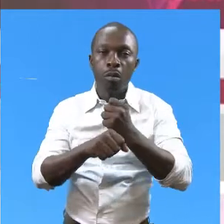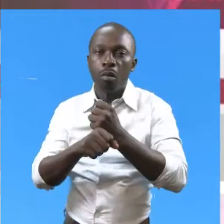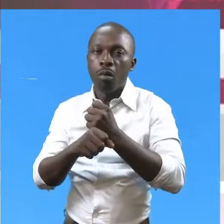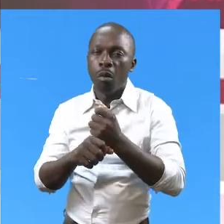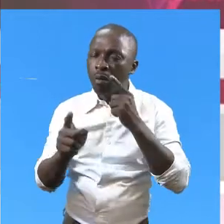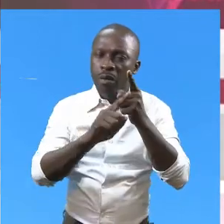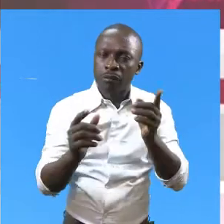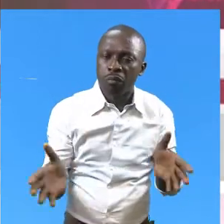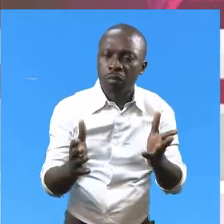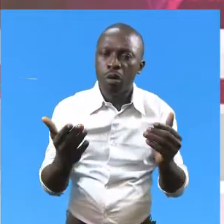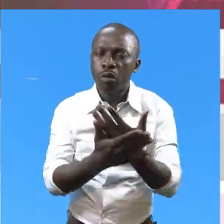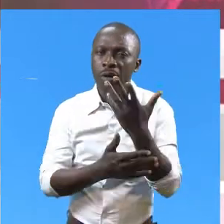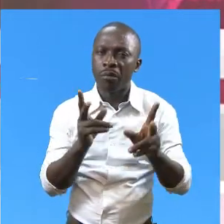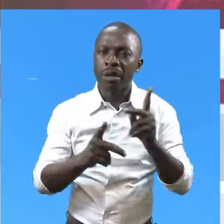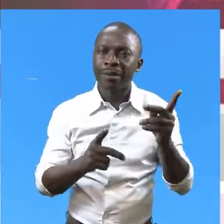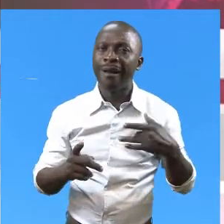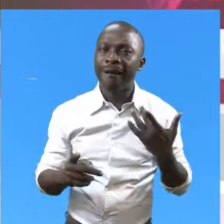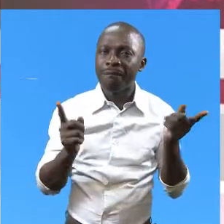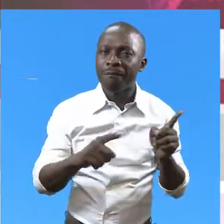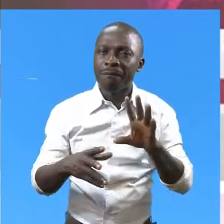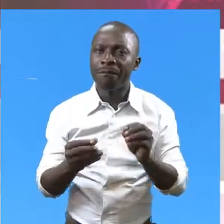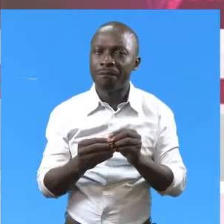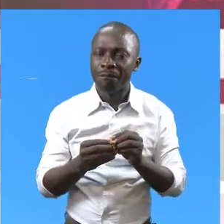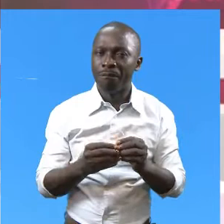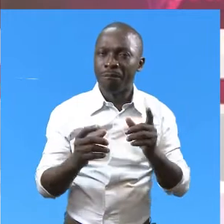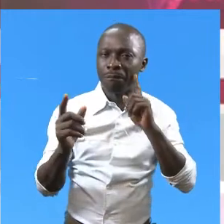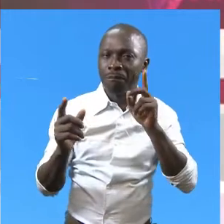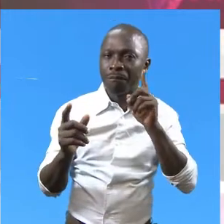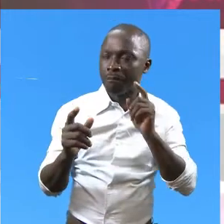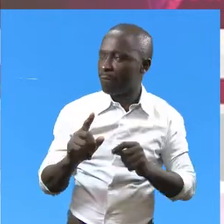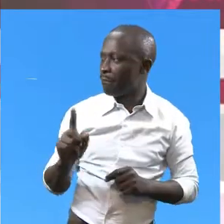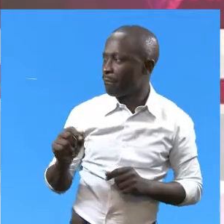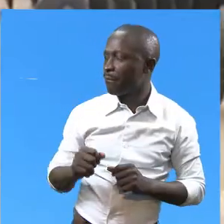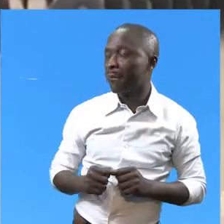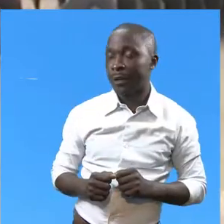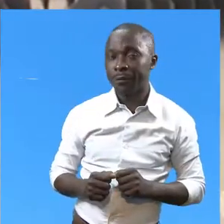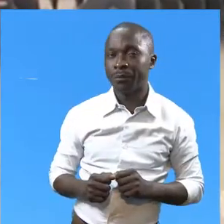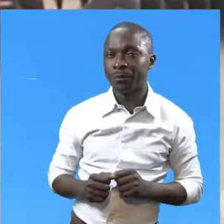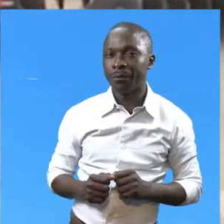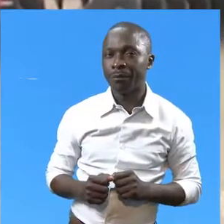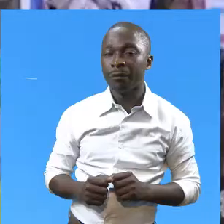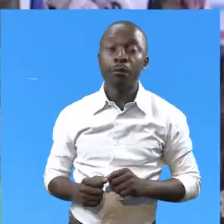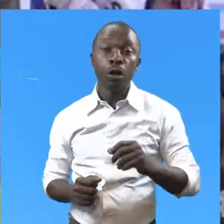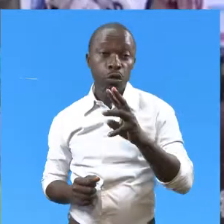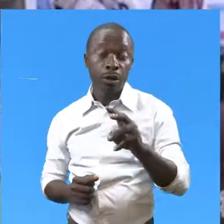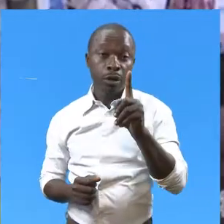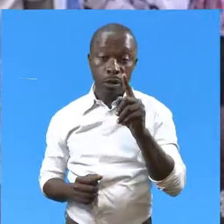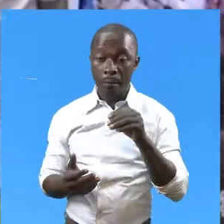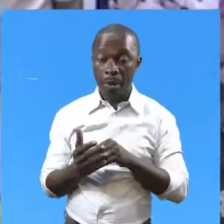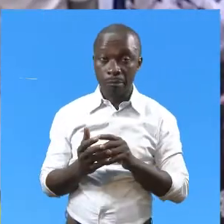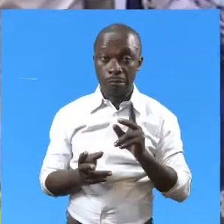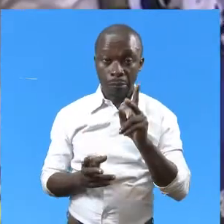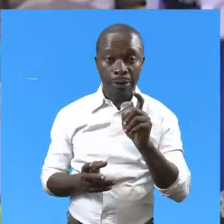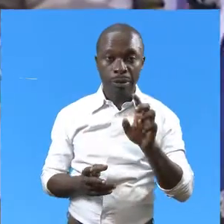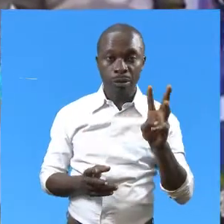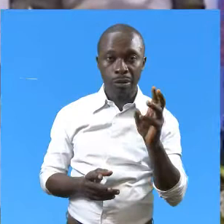160 opportunités d'emploi. Les précisions dans ce reportage de Carole Noukoua. 231 160, c'est le nombre